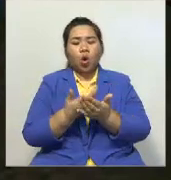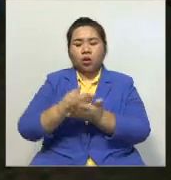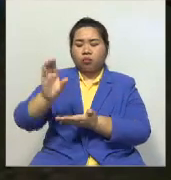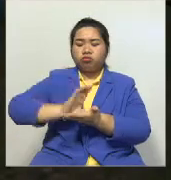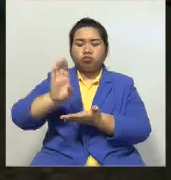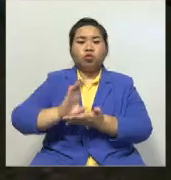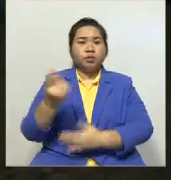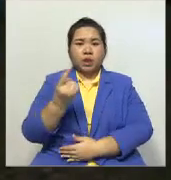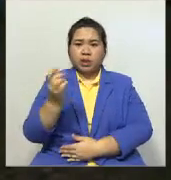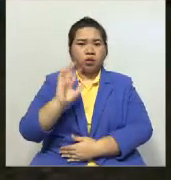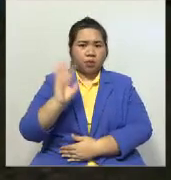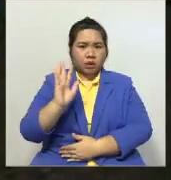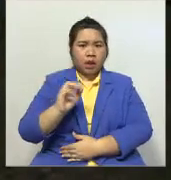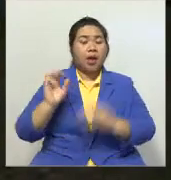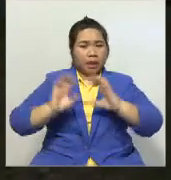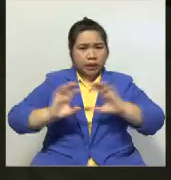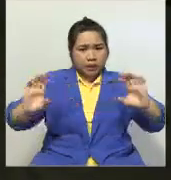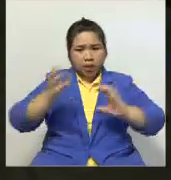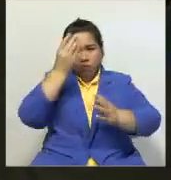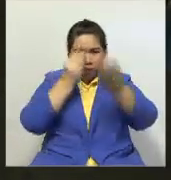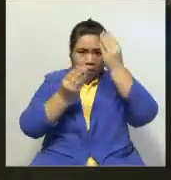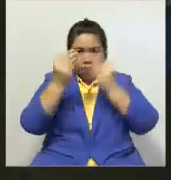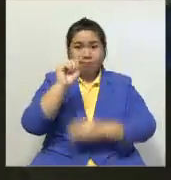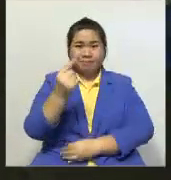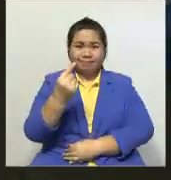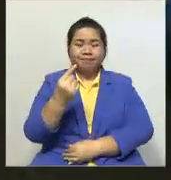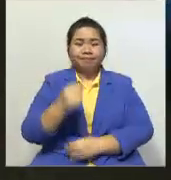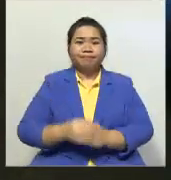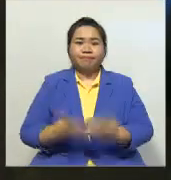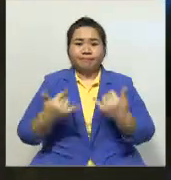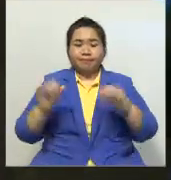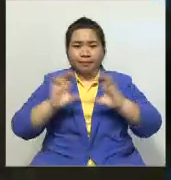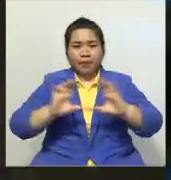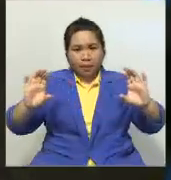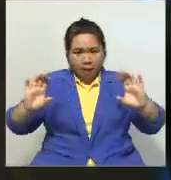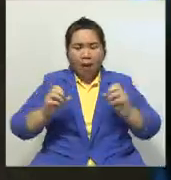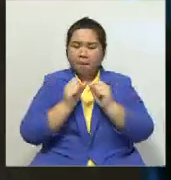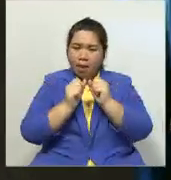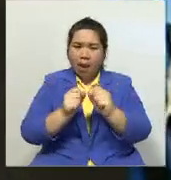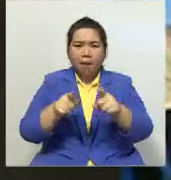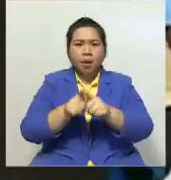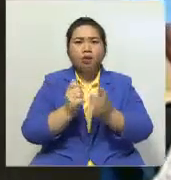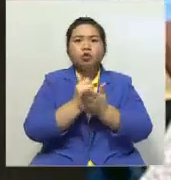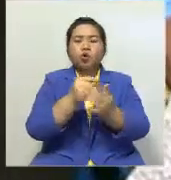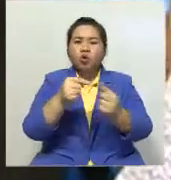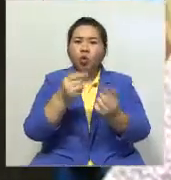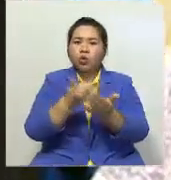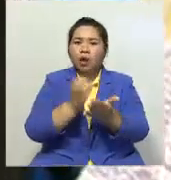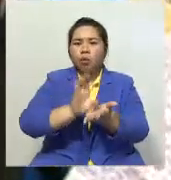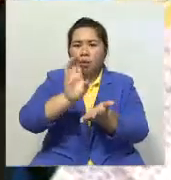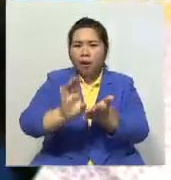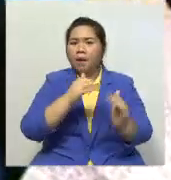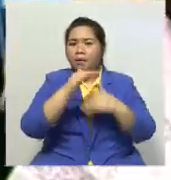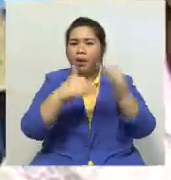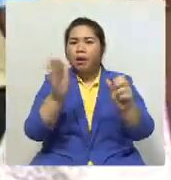าลเท่านั้นและข้าราชการต้องหมั่นหาความรู้ใหม่ๆขณะที่รัฐบาลก็จะพยายามปลดล็อกเงื่อนไขเรื่องงบประมาณให้สามารถพัฒนา